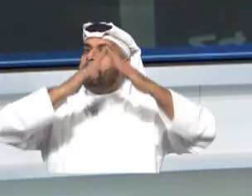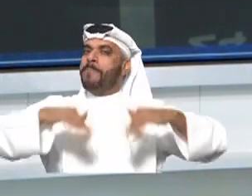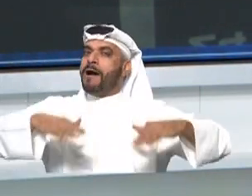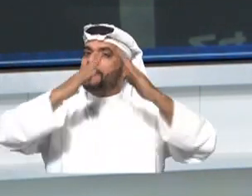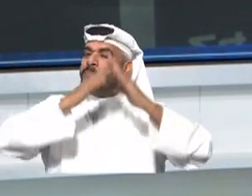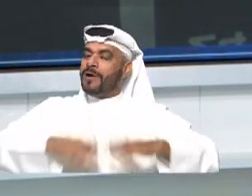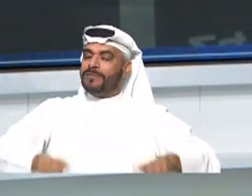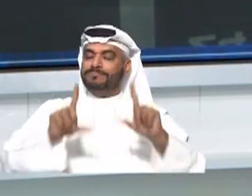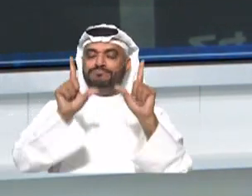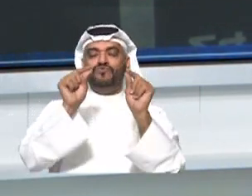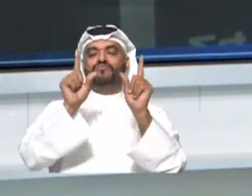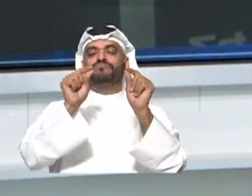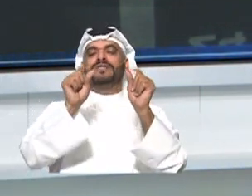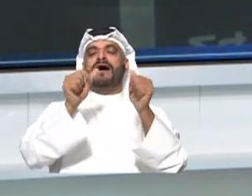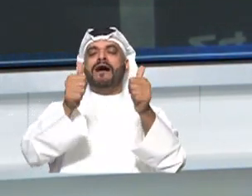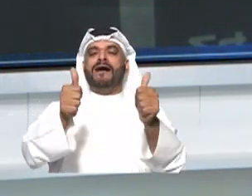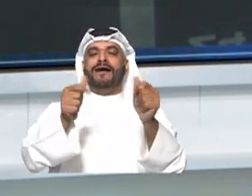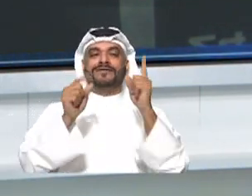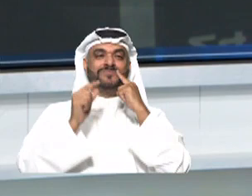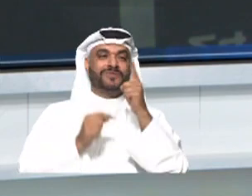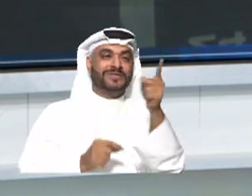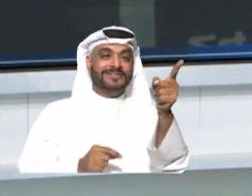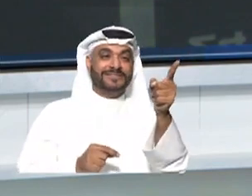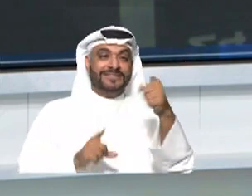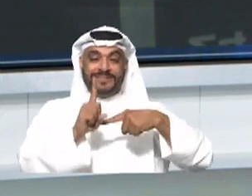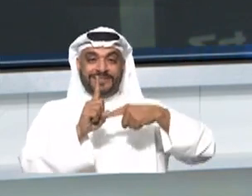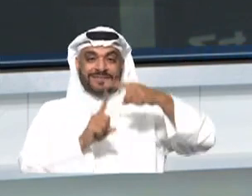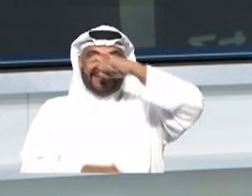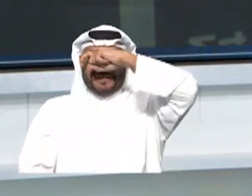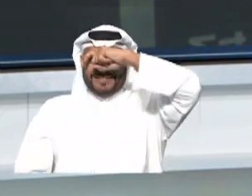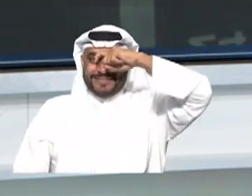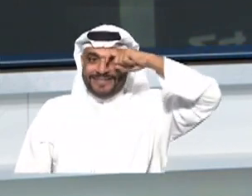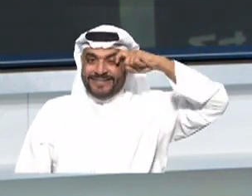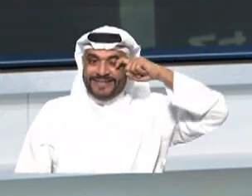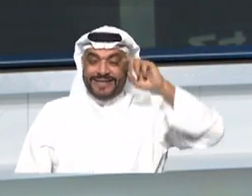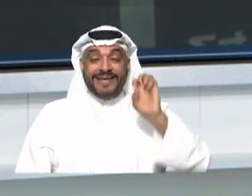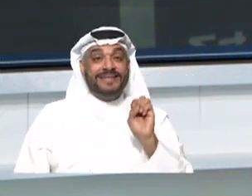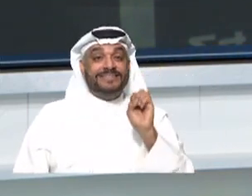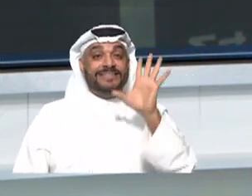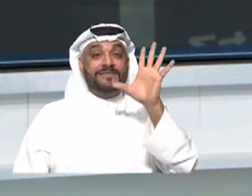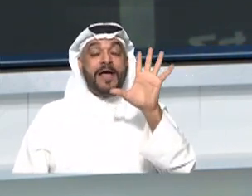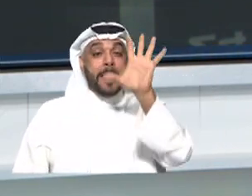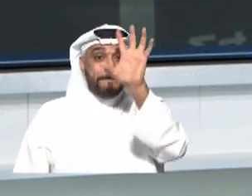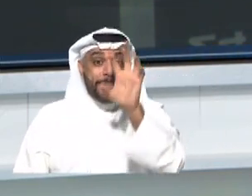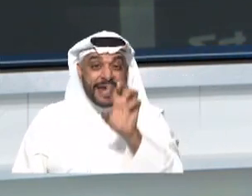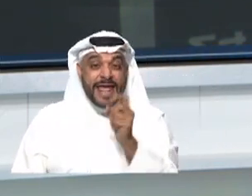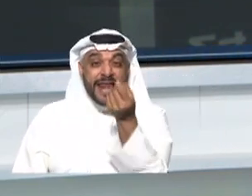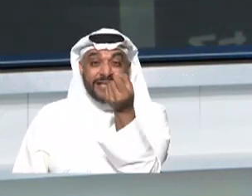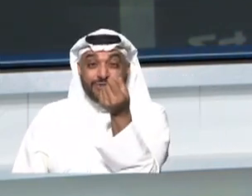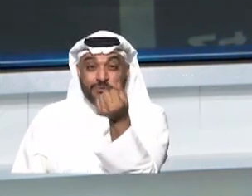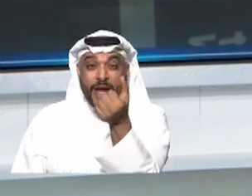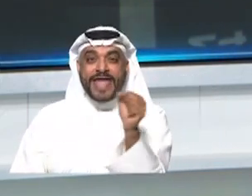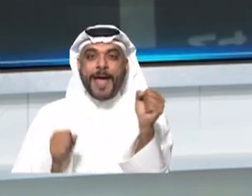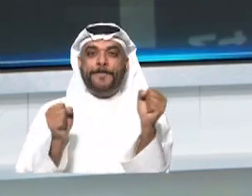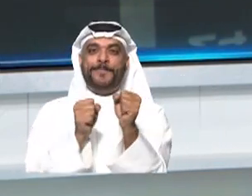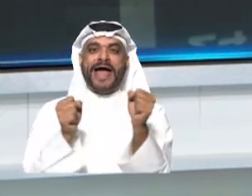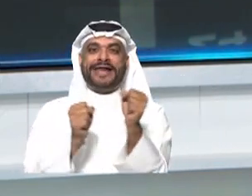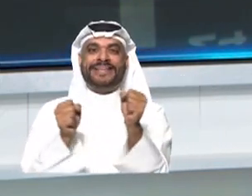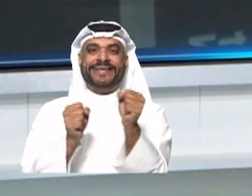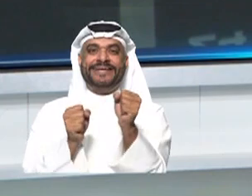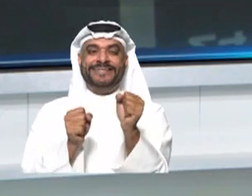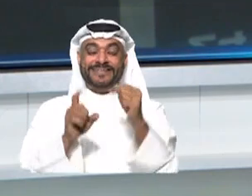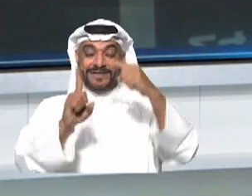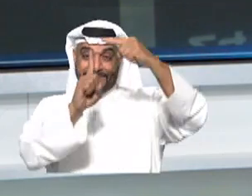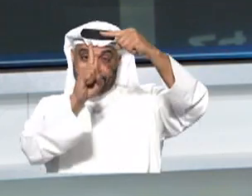إلى 38 كيلومتر ساعة. أجواءنا معتدلة خلال فترة النهار تميل إلى البرودة ليلا وانخفاض ملحوظ في درجات